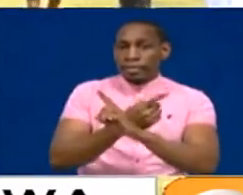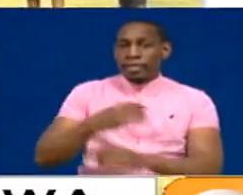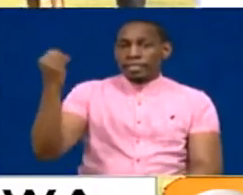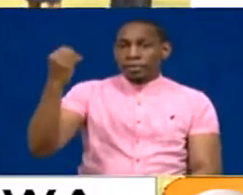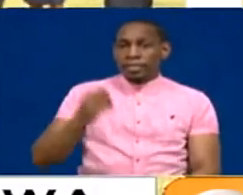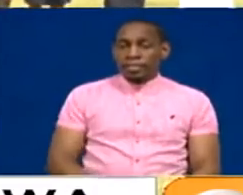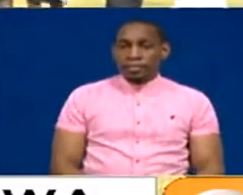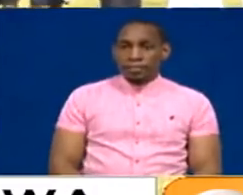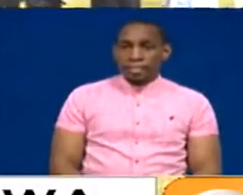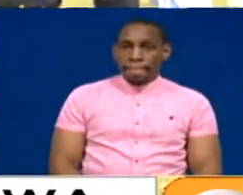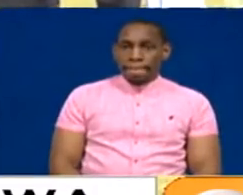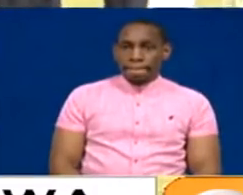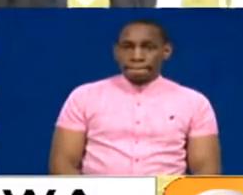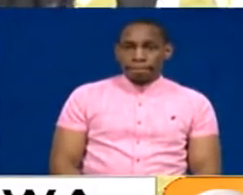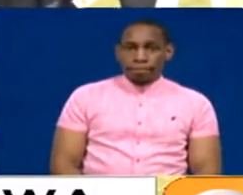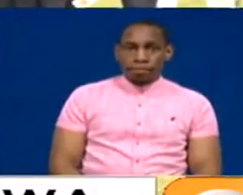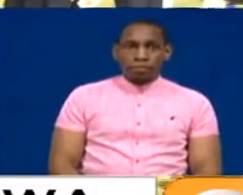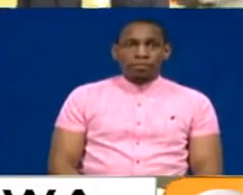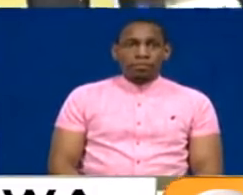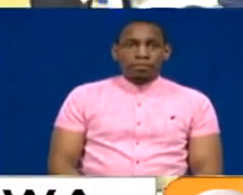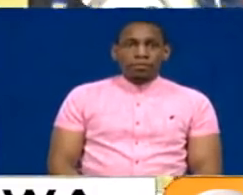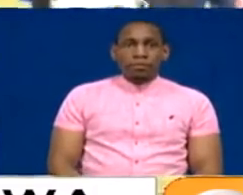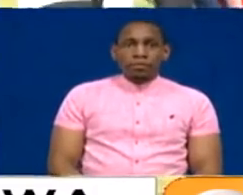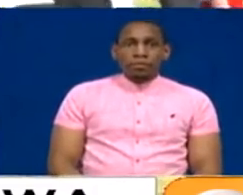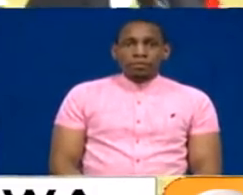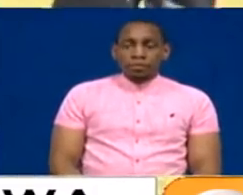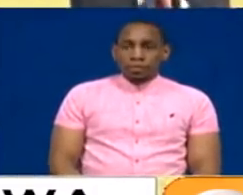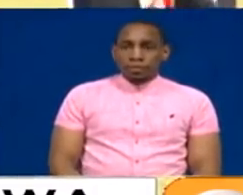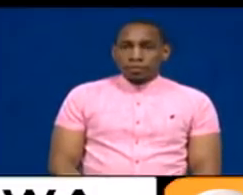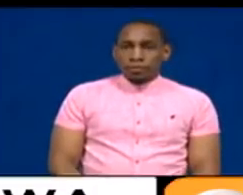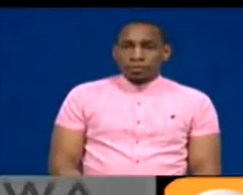za kisiasa. Ben Kirui, runinga ya Citizen, Nairobi.